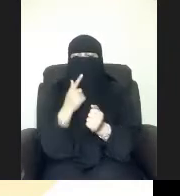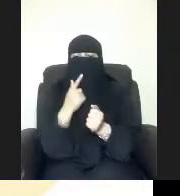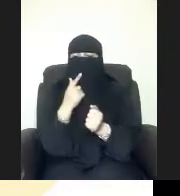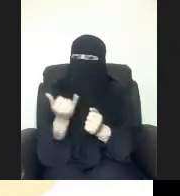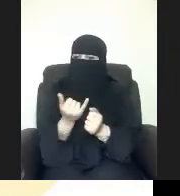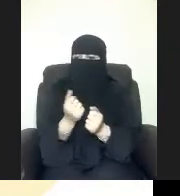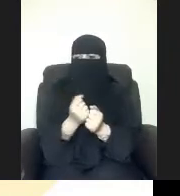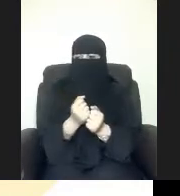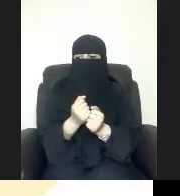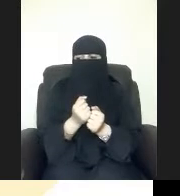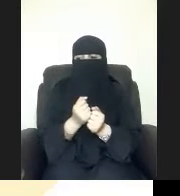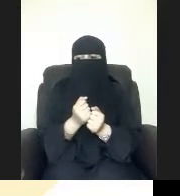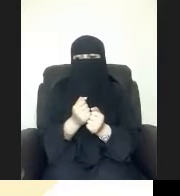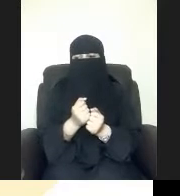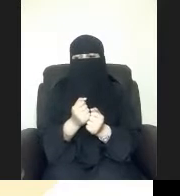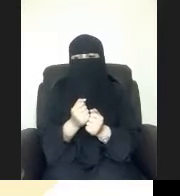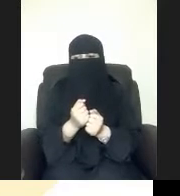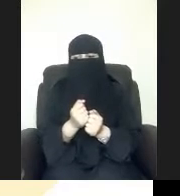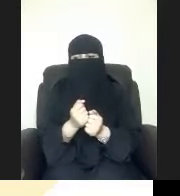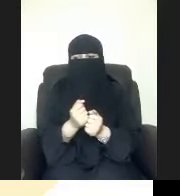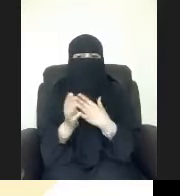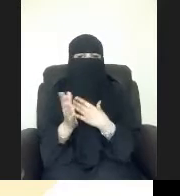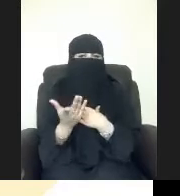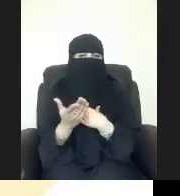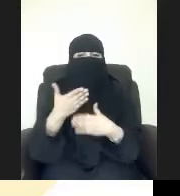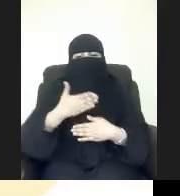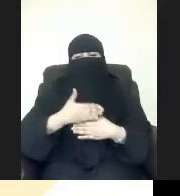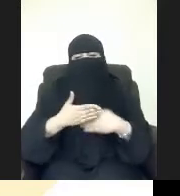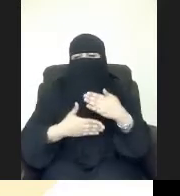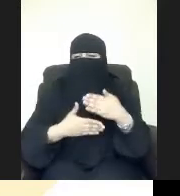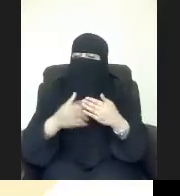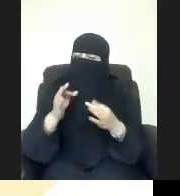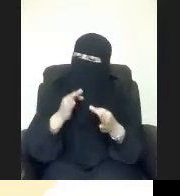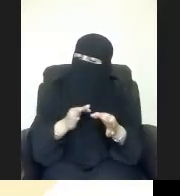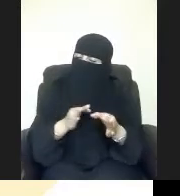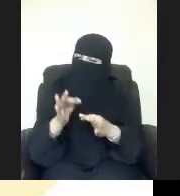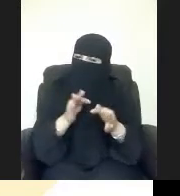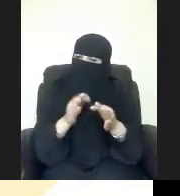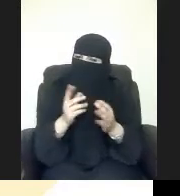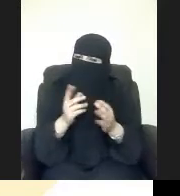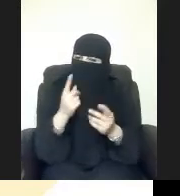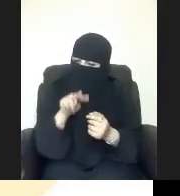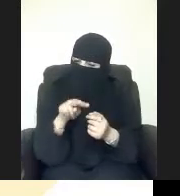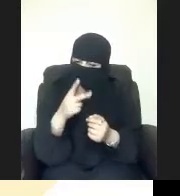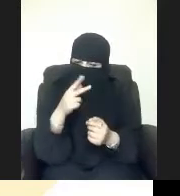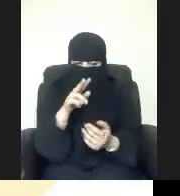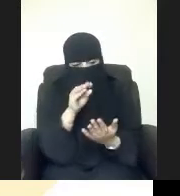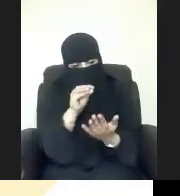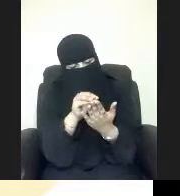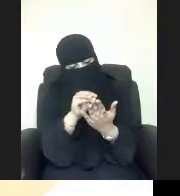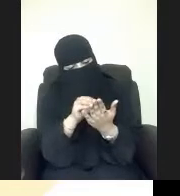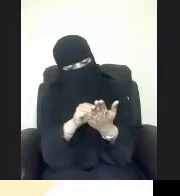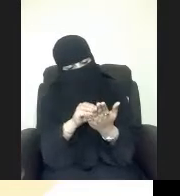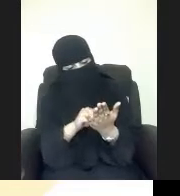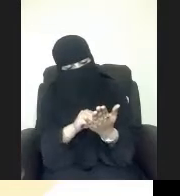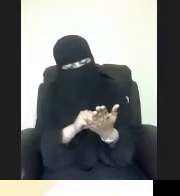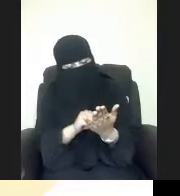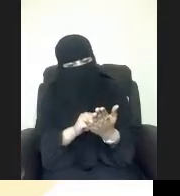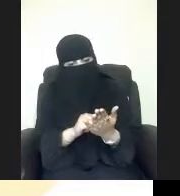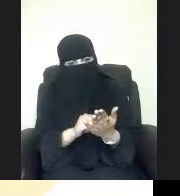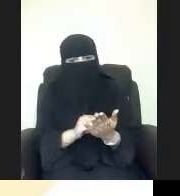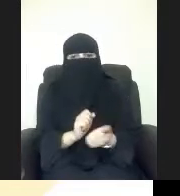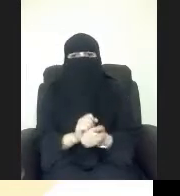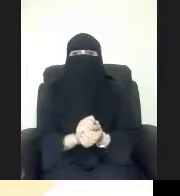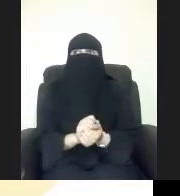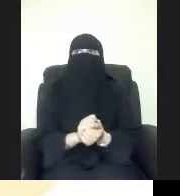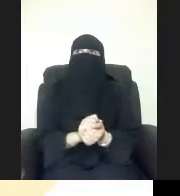المجتمع والمنهج الذي يتبناه المصمم. اخترنا منهج وطريقة معينة فهذا بكل تأكيد سيؤثر